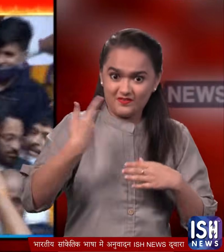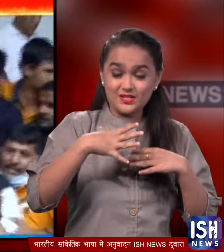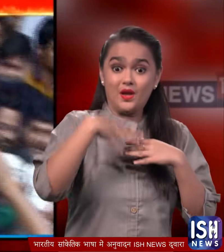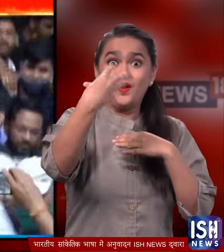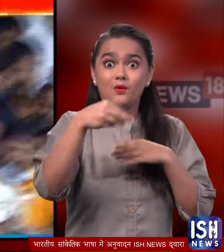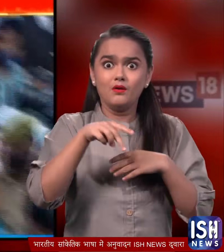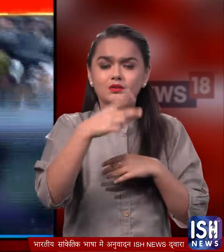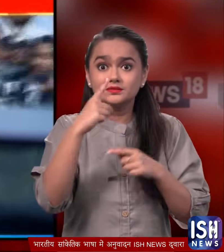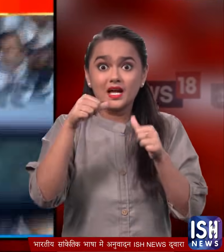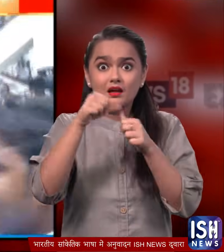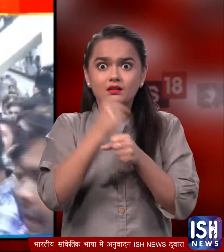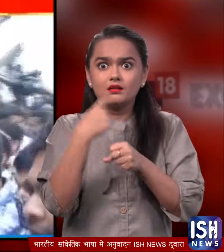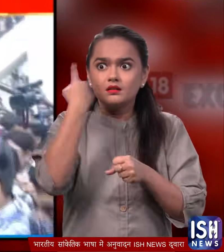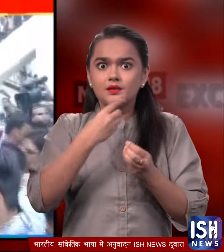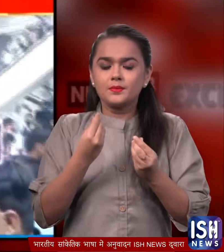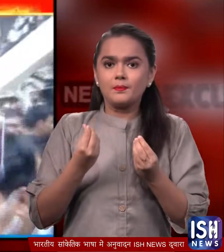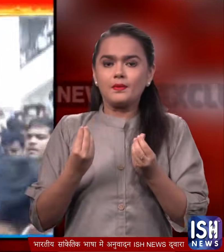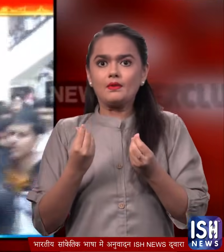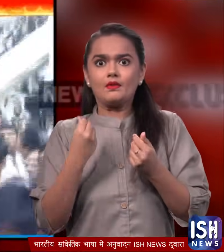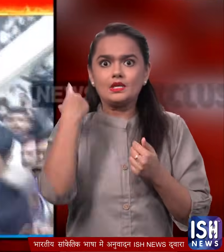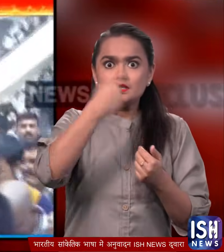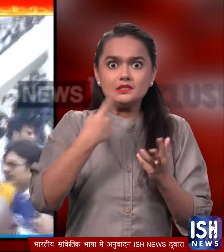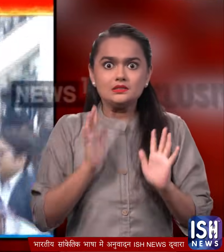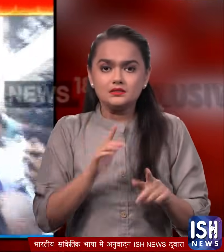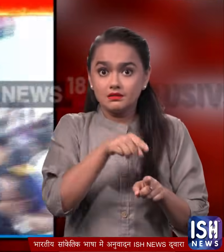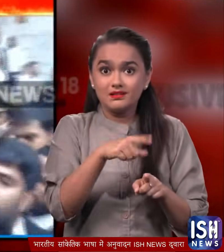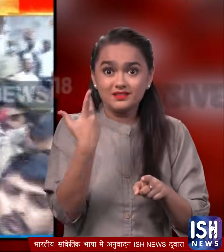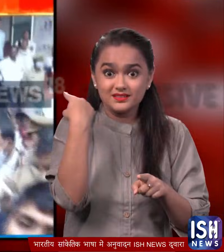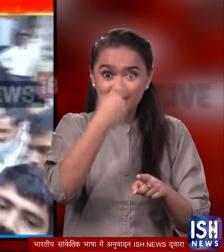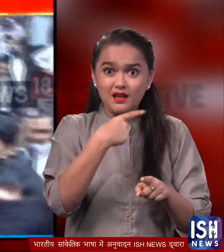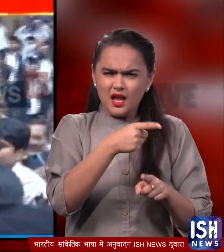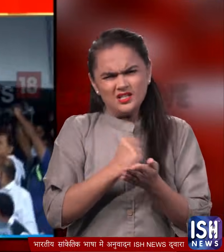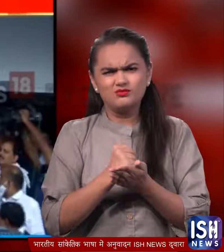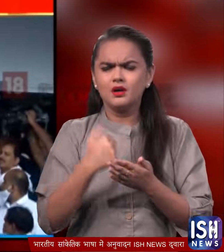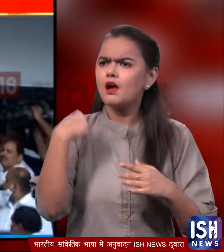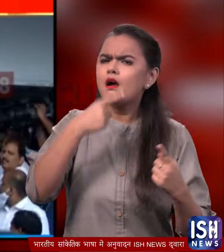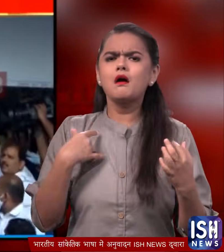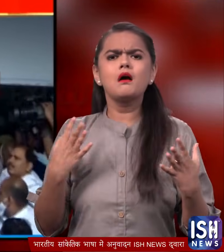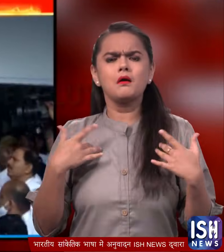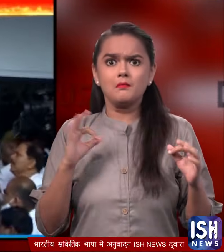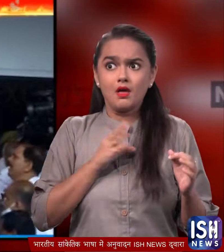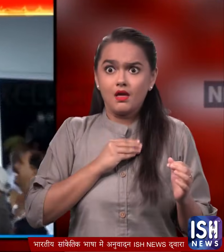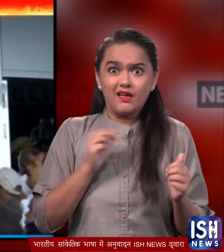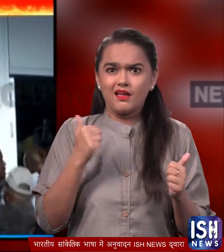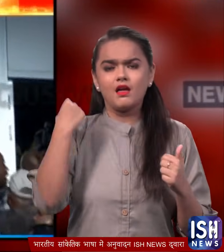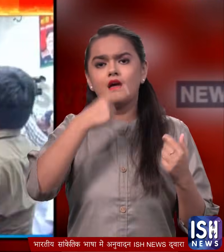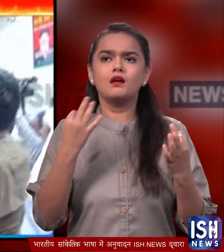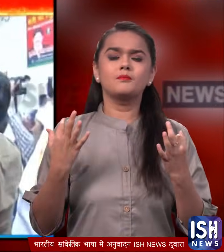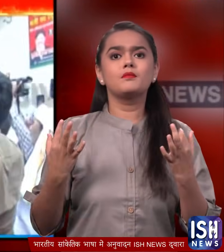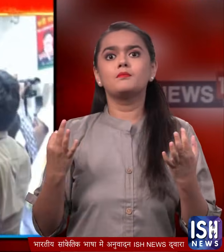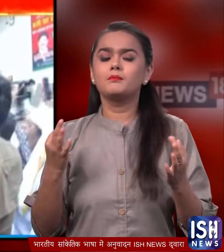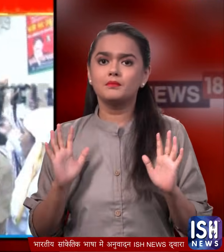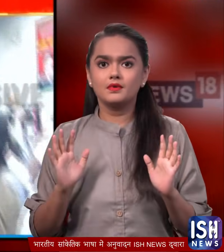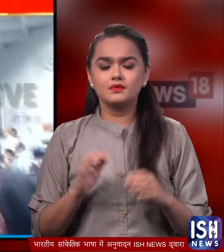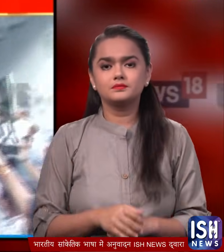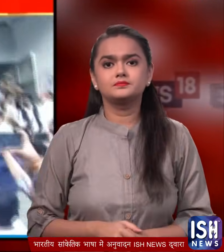गिरी के चेहरे की हवाइयां उड़ी दिखी। वैसे उन्होंने पूरी कोशिश की कि उनके चेहरे पर घबराहट नजर ना आए और हाथ हिलाकर दिखाना चाहा कि सब ठीक है। आप